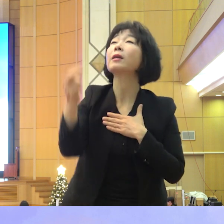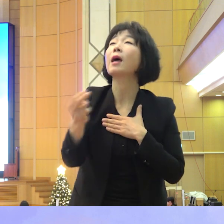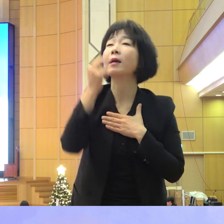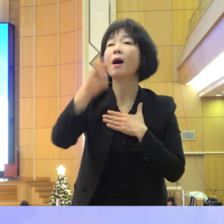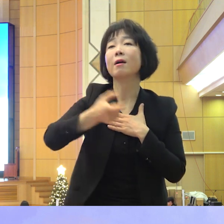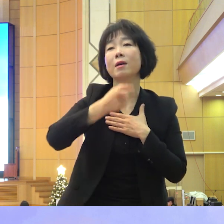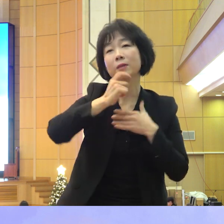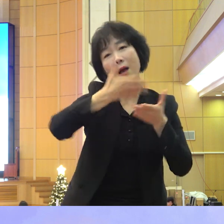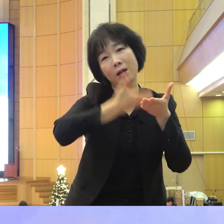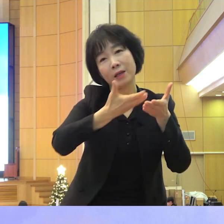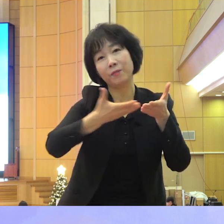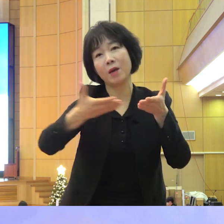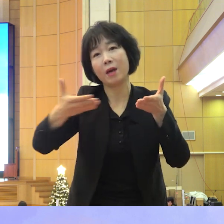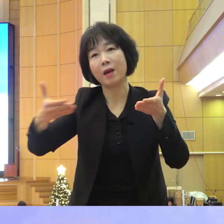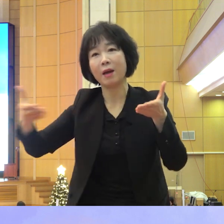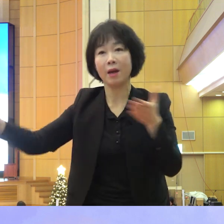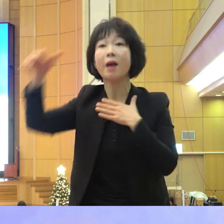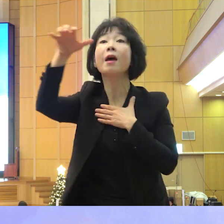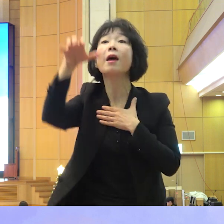생명 시냇가에